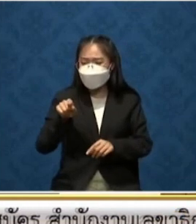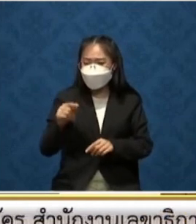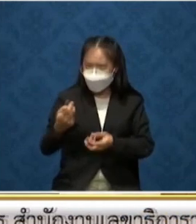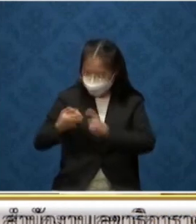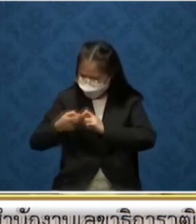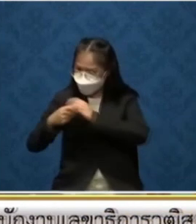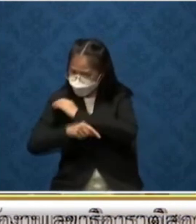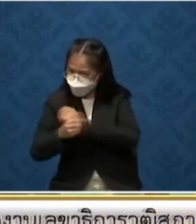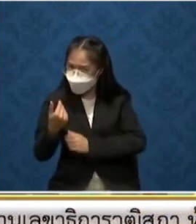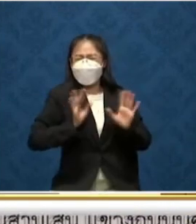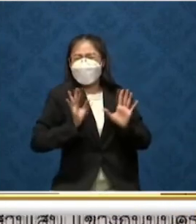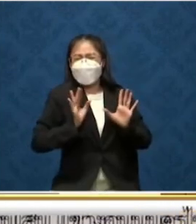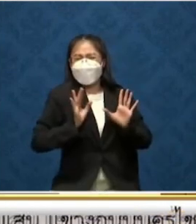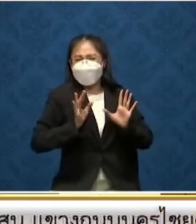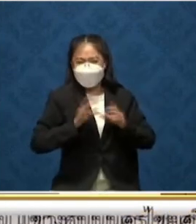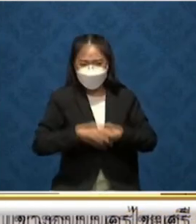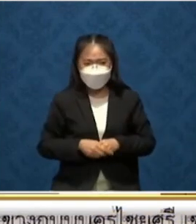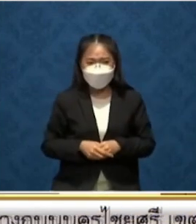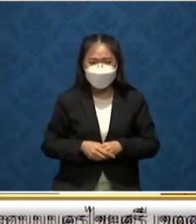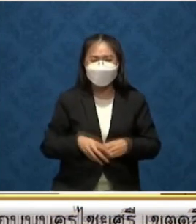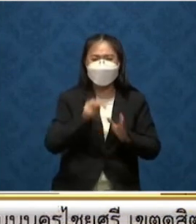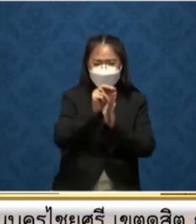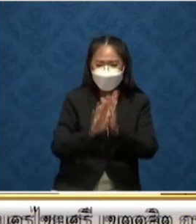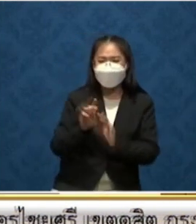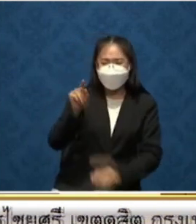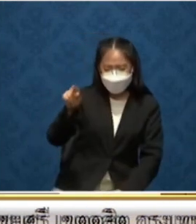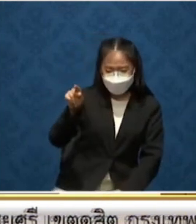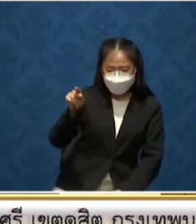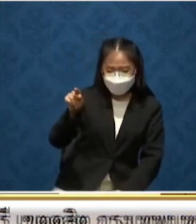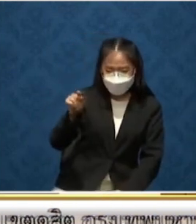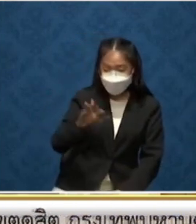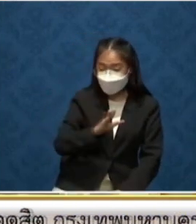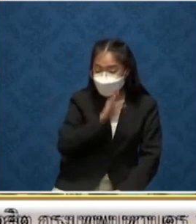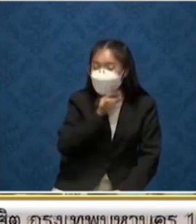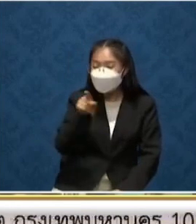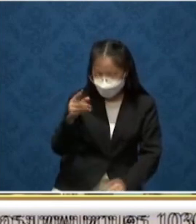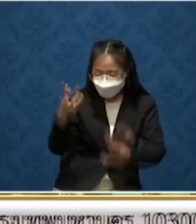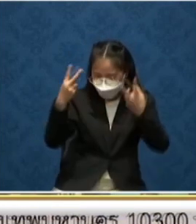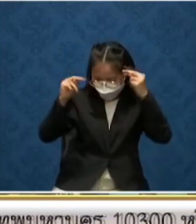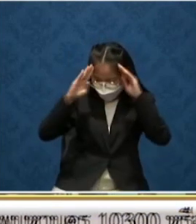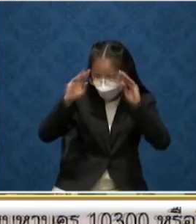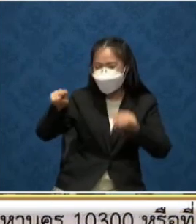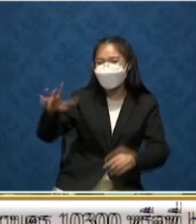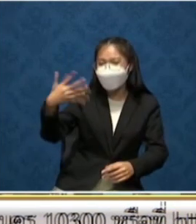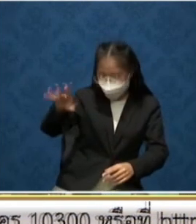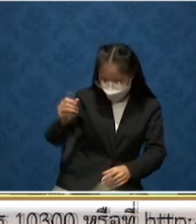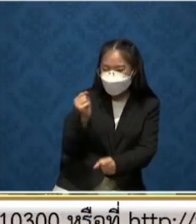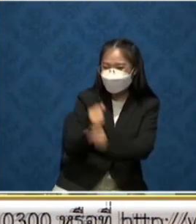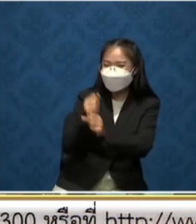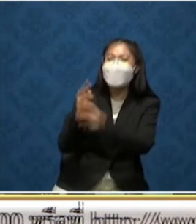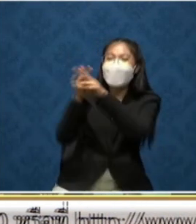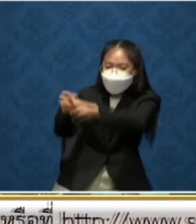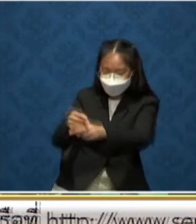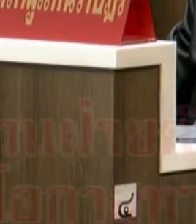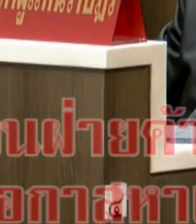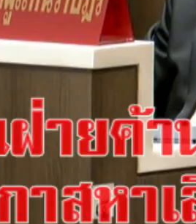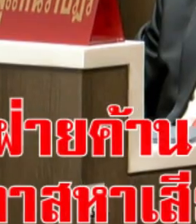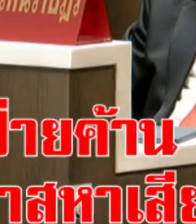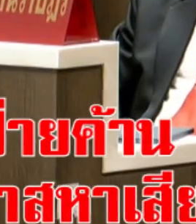การพูดคุยกับคุณดิวให้ความร่วมมือและให้ข้อมูลที่เป็นประโยชน์สอดรับกับแนวทางสืบสวน